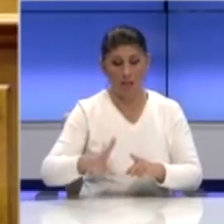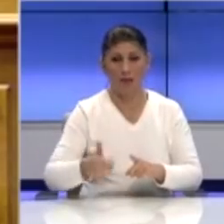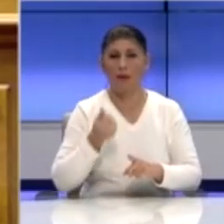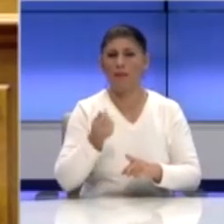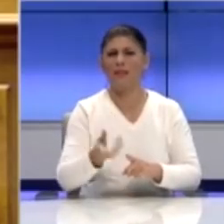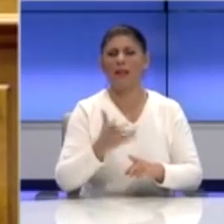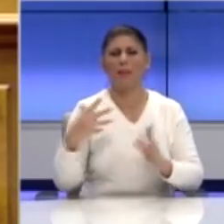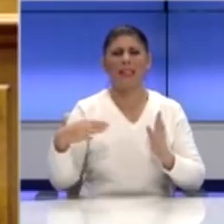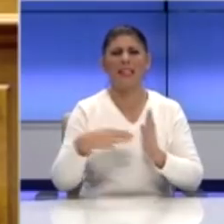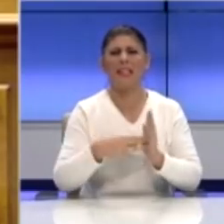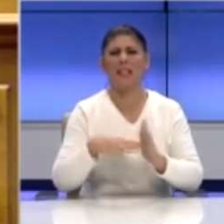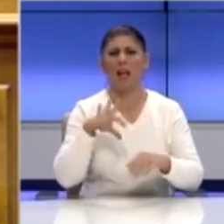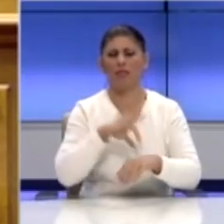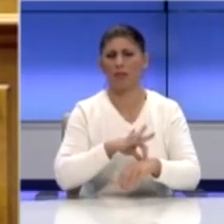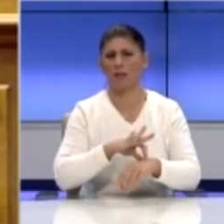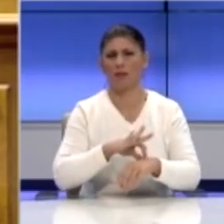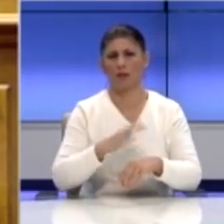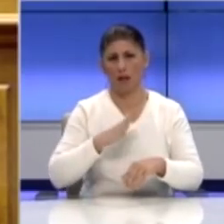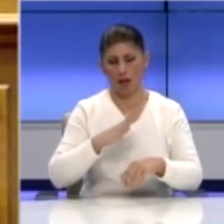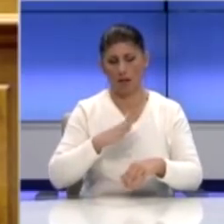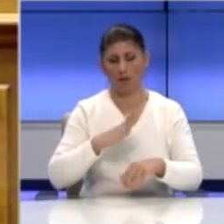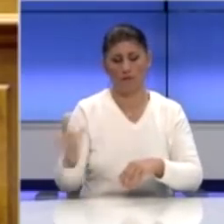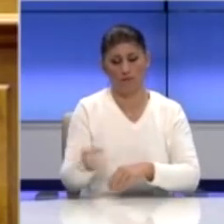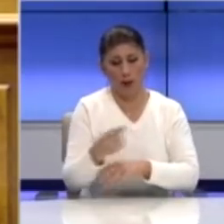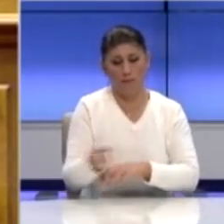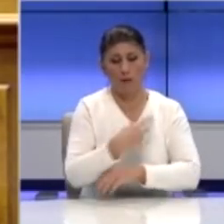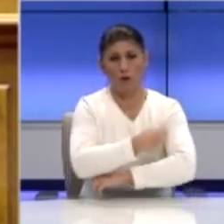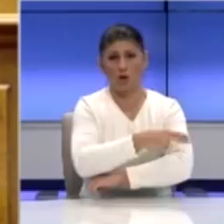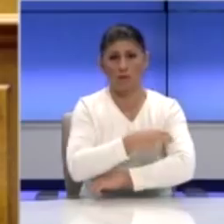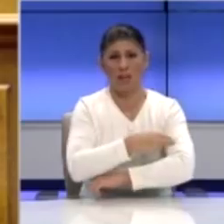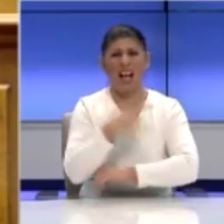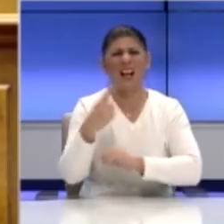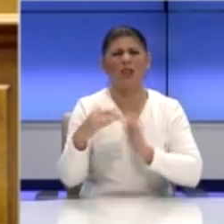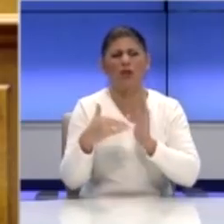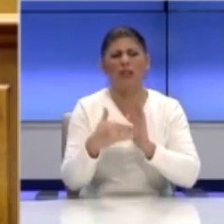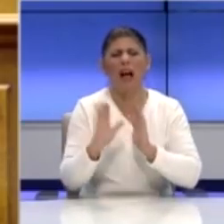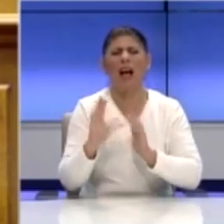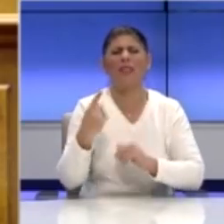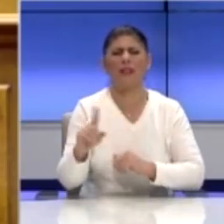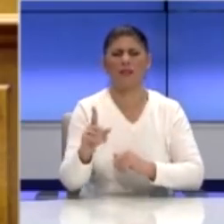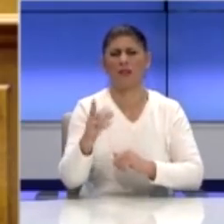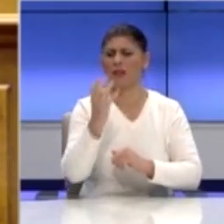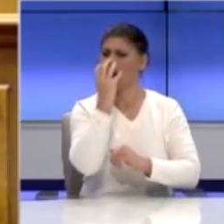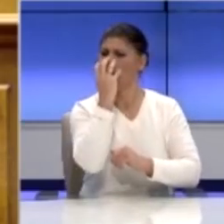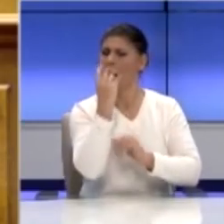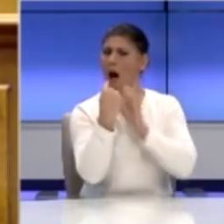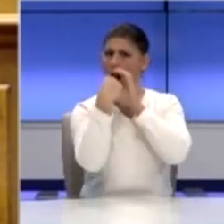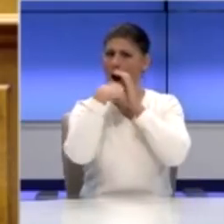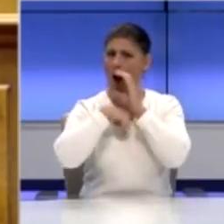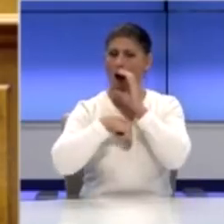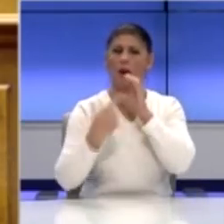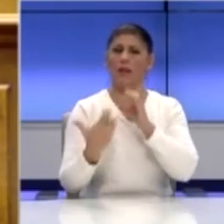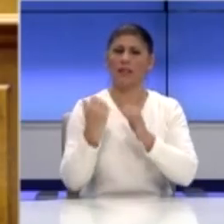μετράμε χιλιάδες κρούσματα και νοσηλευόμενους, εκατοντάδες διασωληνωμένους και δεκάδες νεκρούς, ξεγύμνωσε